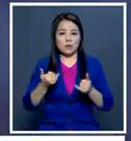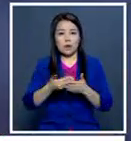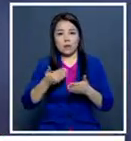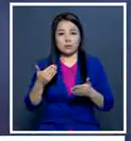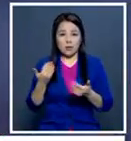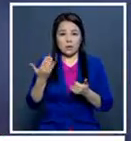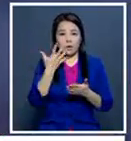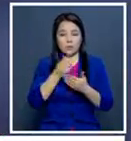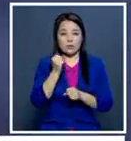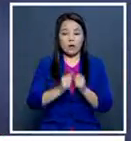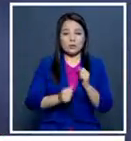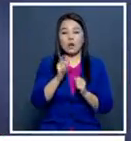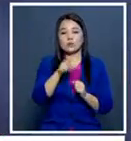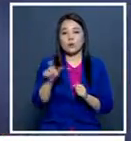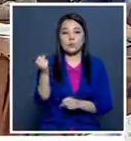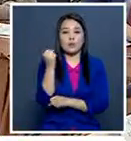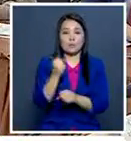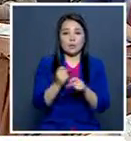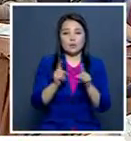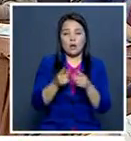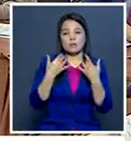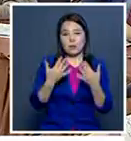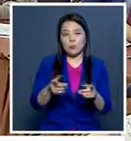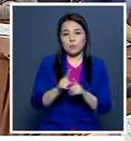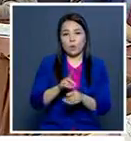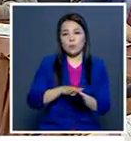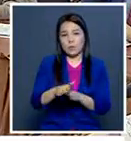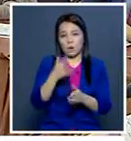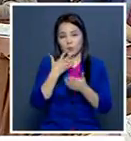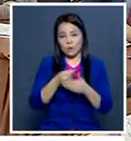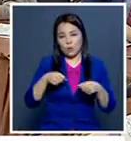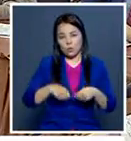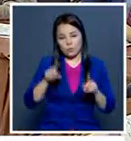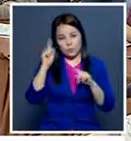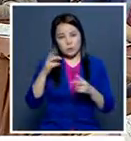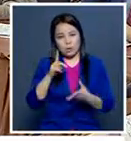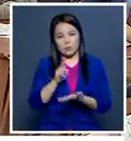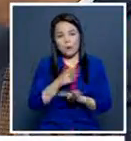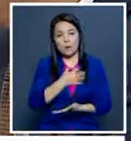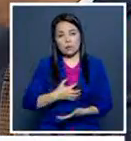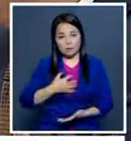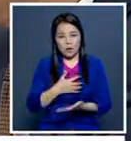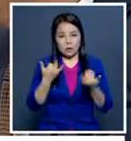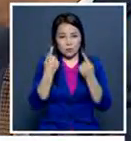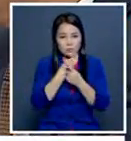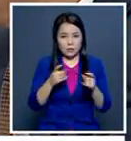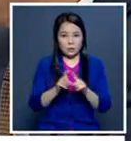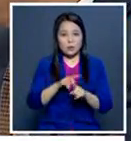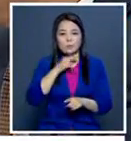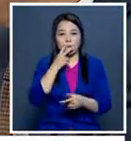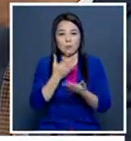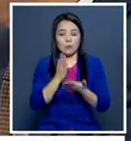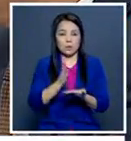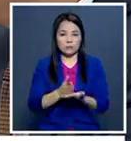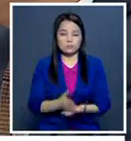алу үшін әр жұмысшының талаптарды орындап, өз құқықтарын білу маңызды. Ақпараттық науқан кезінде осы мәселеге ерекше